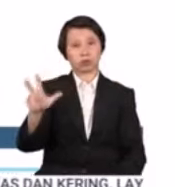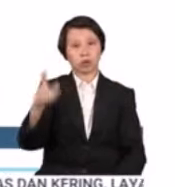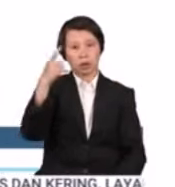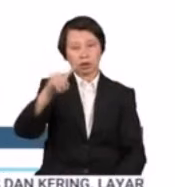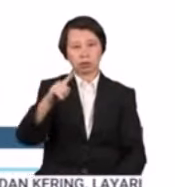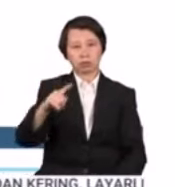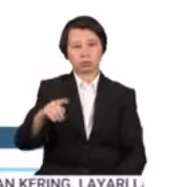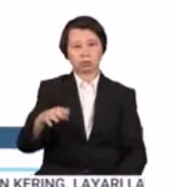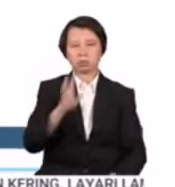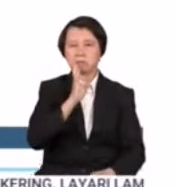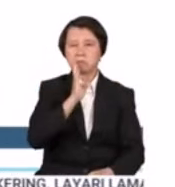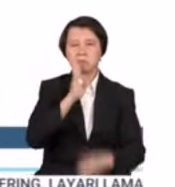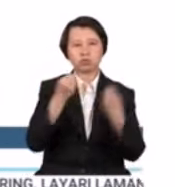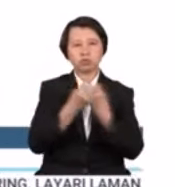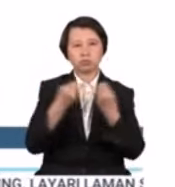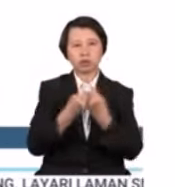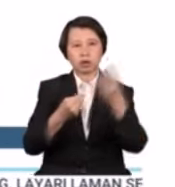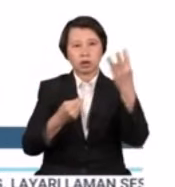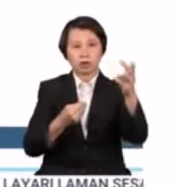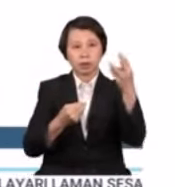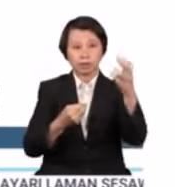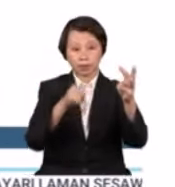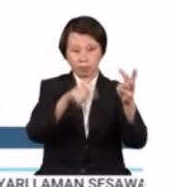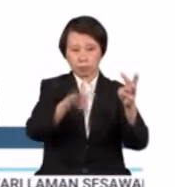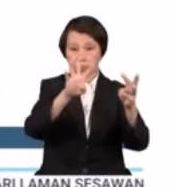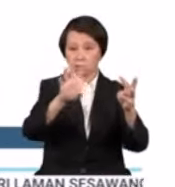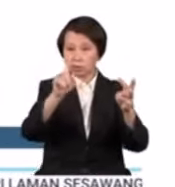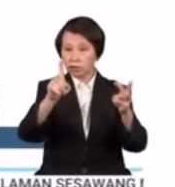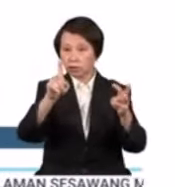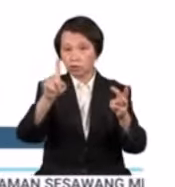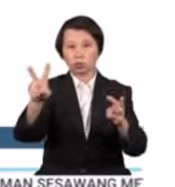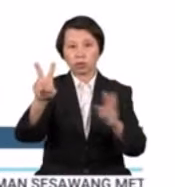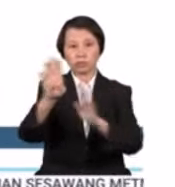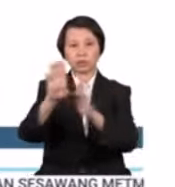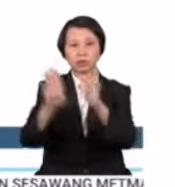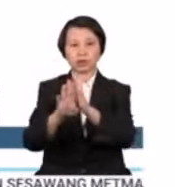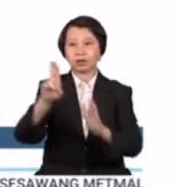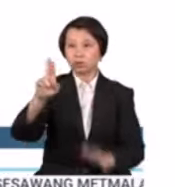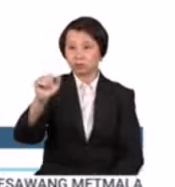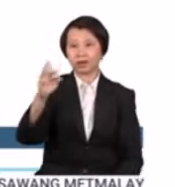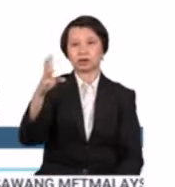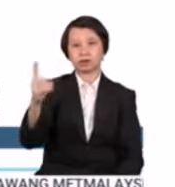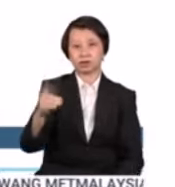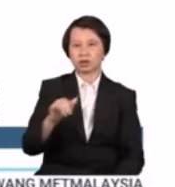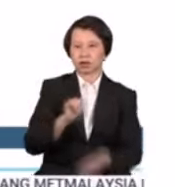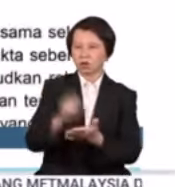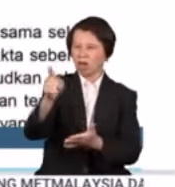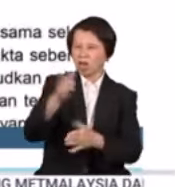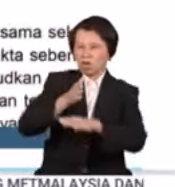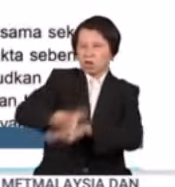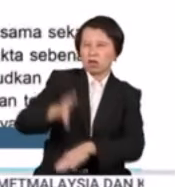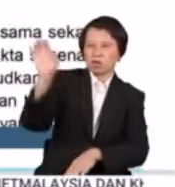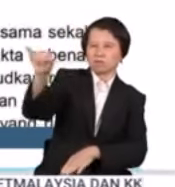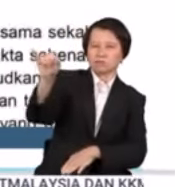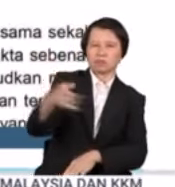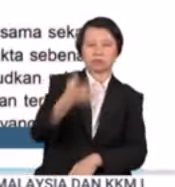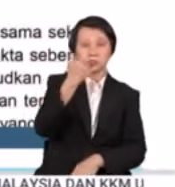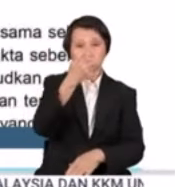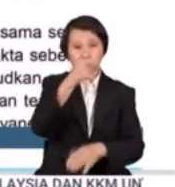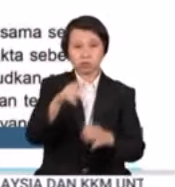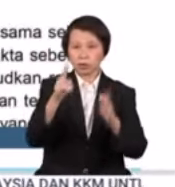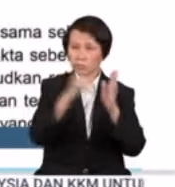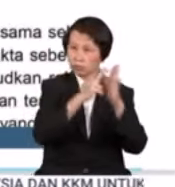final award yang dikatakan berjumlah 16.412 bilion dolar Amerika. Ia adalah melampau sedangkan